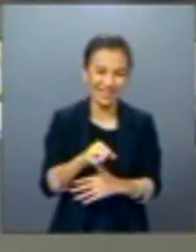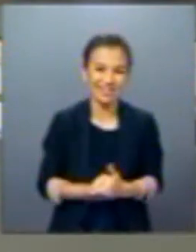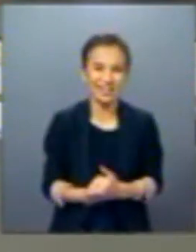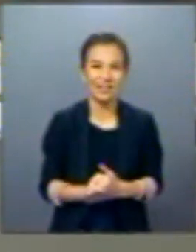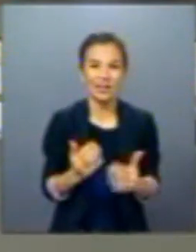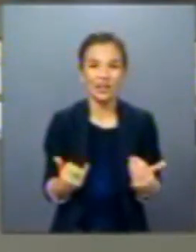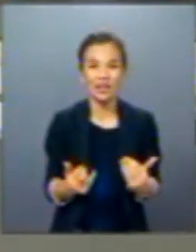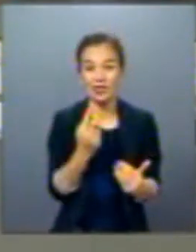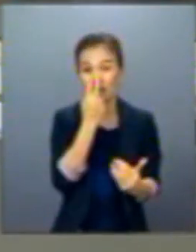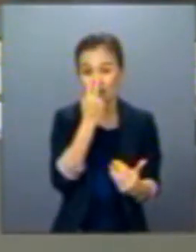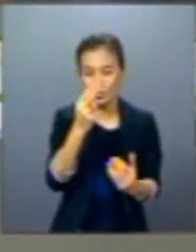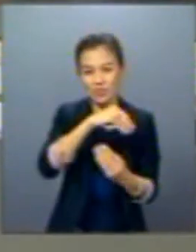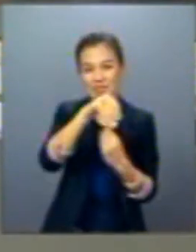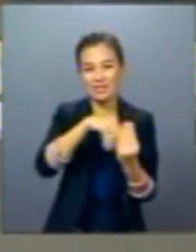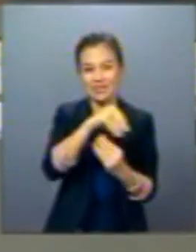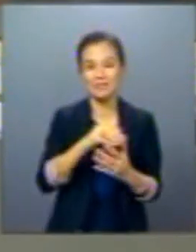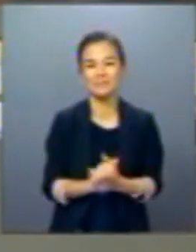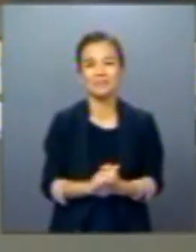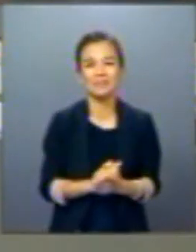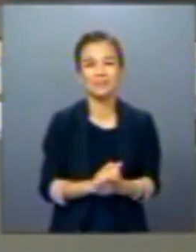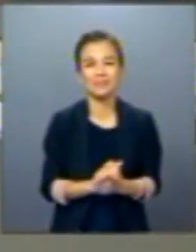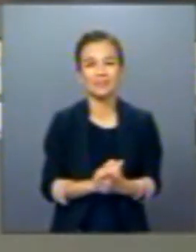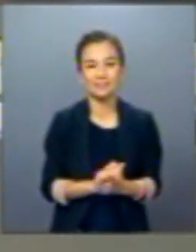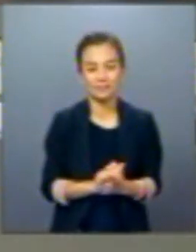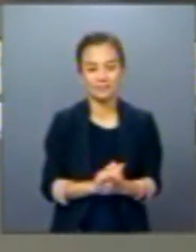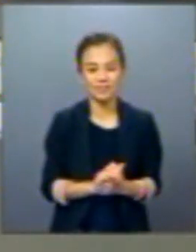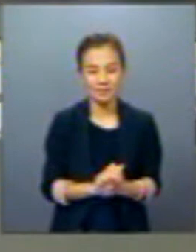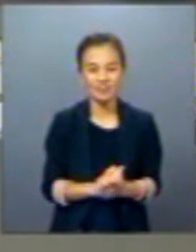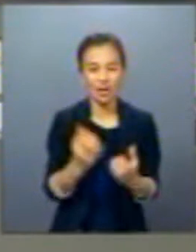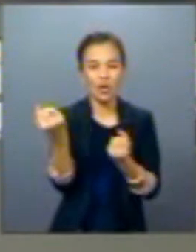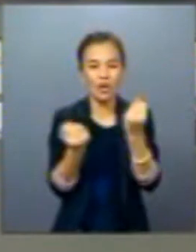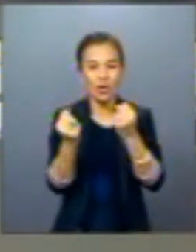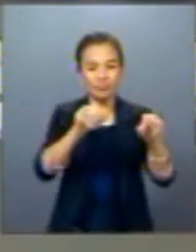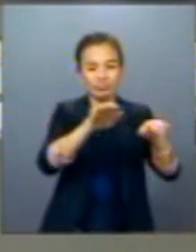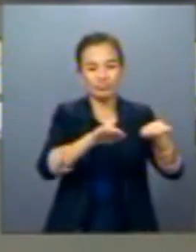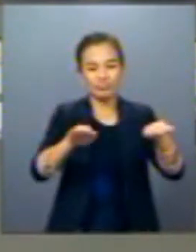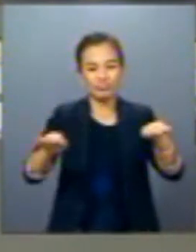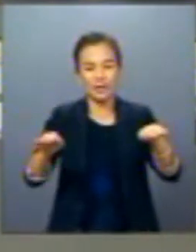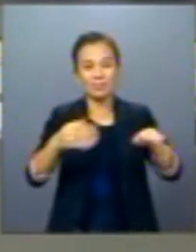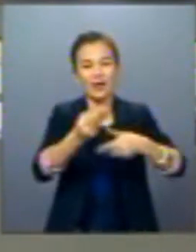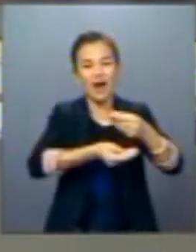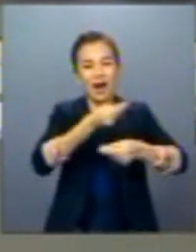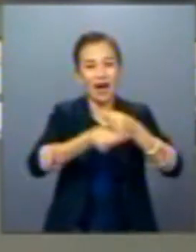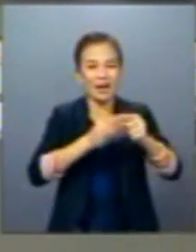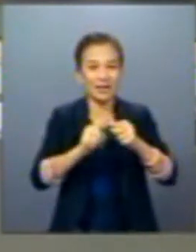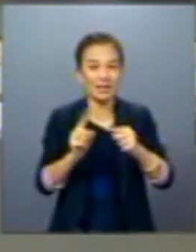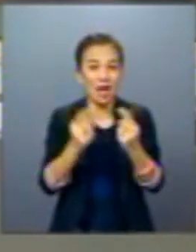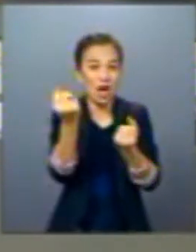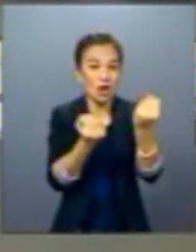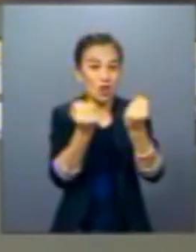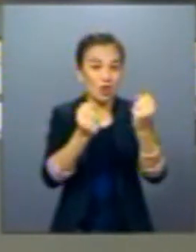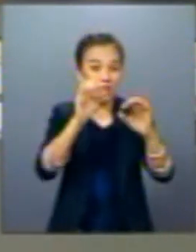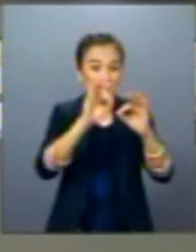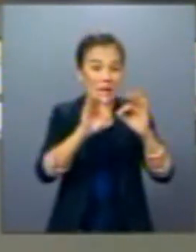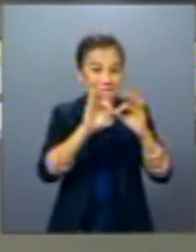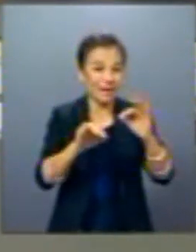ช่วงนี้มาจับสัญญาณเศรษฐกิจกันนะคะในช่วงนี้ที่มีงานแสดงมอเตอร์โชว์นะคะก็มีกระแสการตื่นตัวเกี่ยวกับรถยนต์ประหยัดพลัง